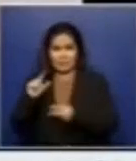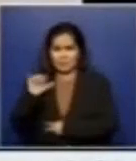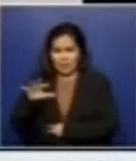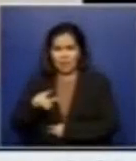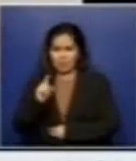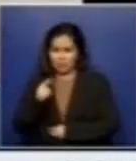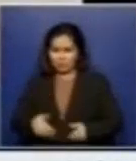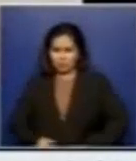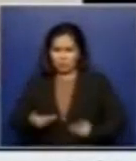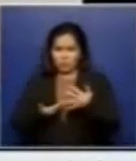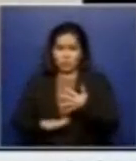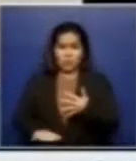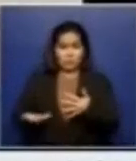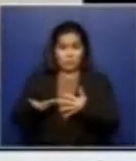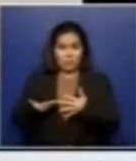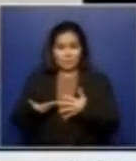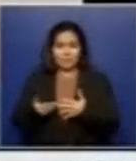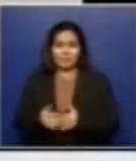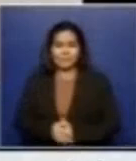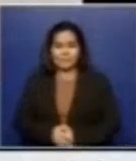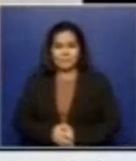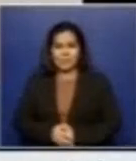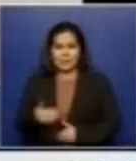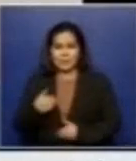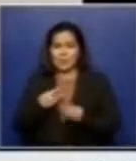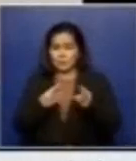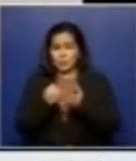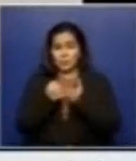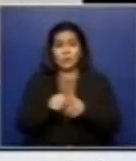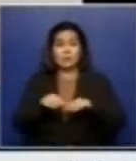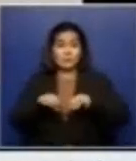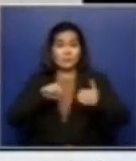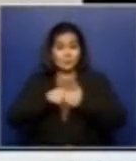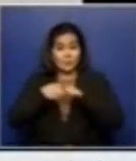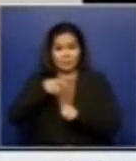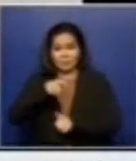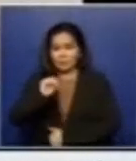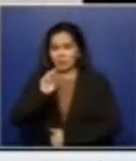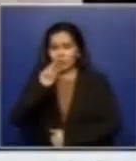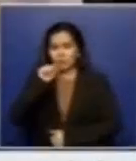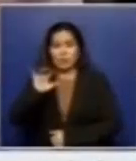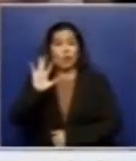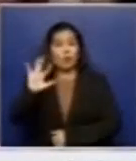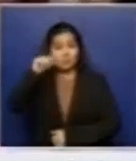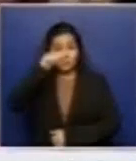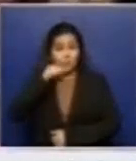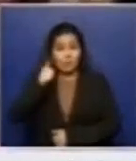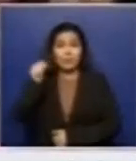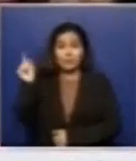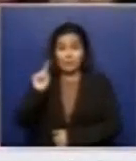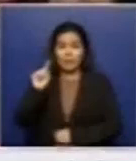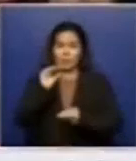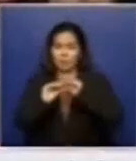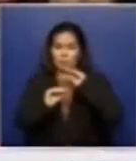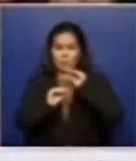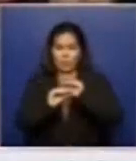ทยกระดับชีวิตเกษตรและอีกอันนึงครับที่สามารถที่จะแก้ปัญหา PM 2.5 ได้ก็คือโครง